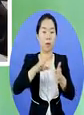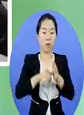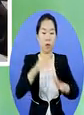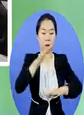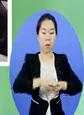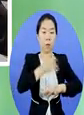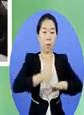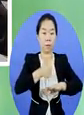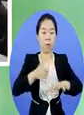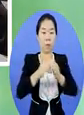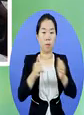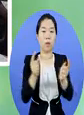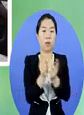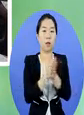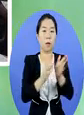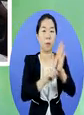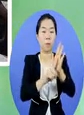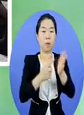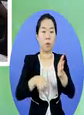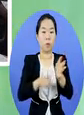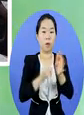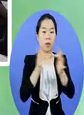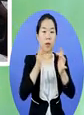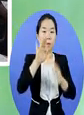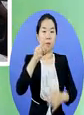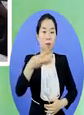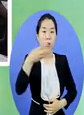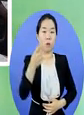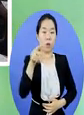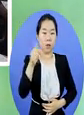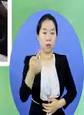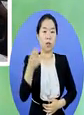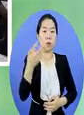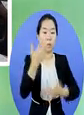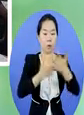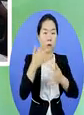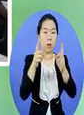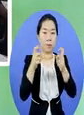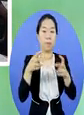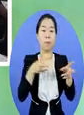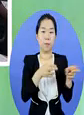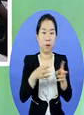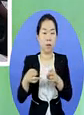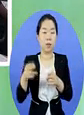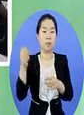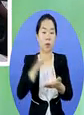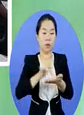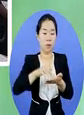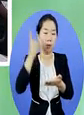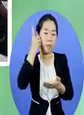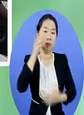농업인들이 스스로 농산물을 홍보할 수 있도록 블로그 개설 및 포스트 활용법, 동영상 이미지 편집, 스마트폰 활용